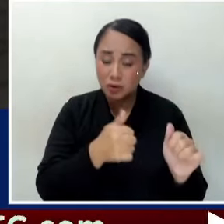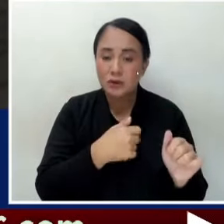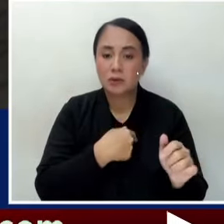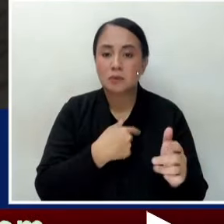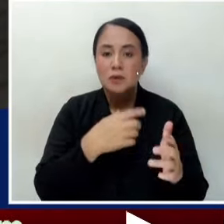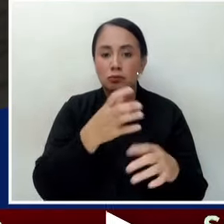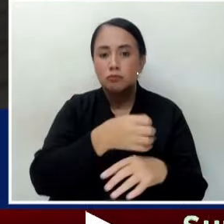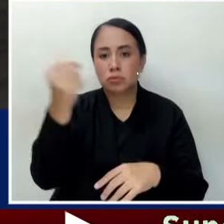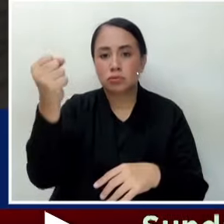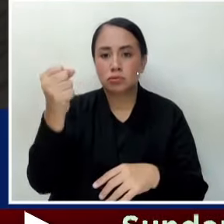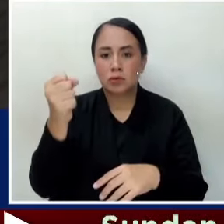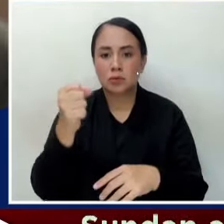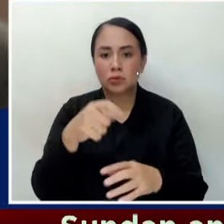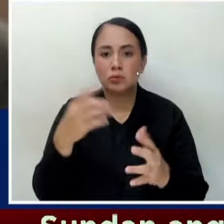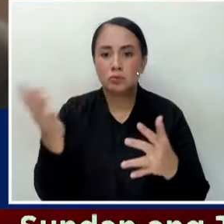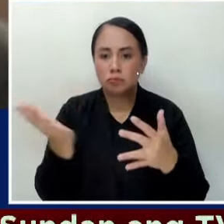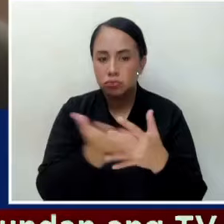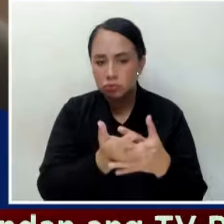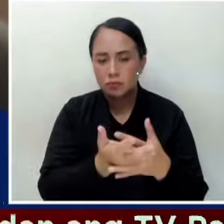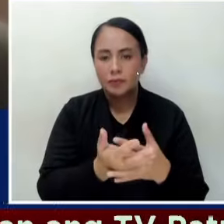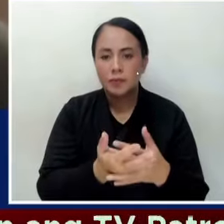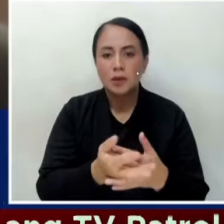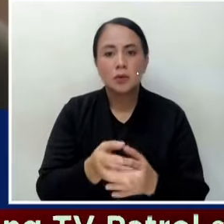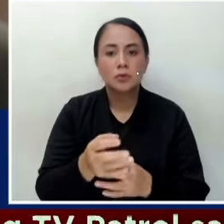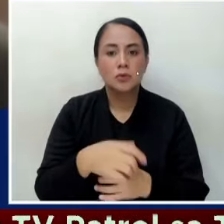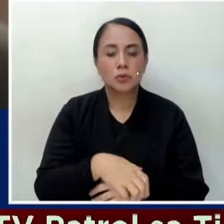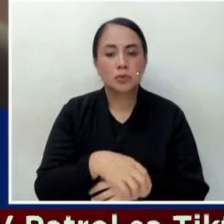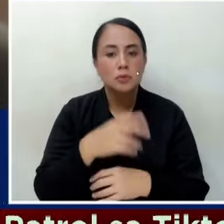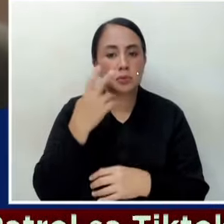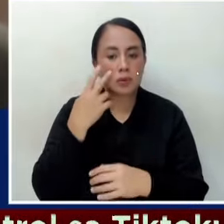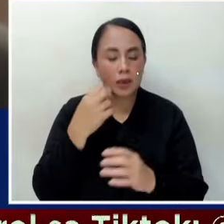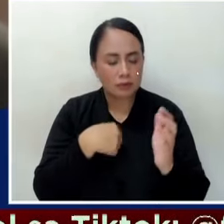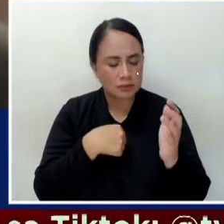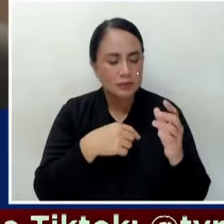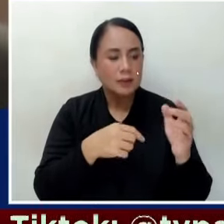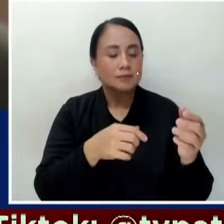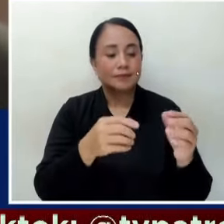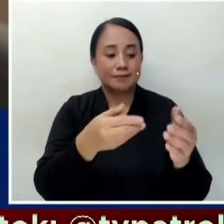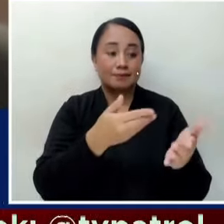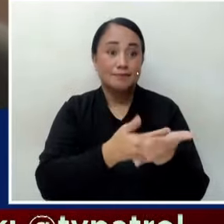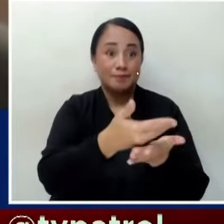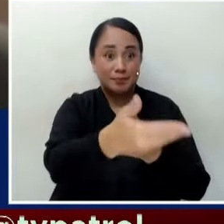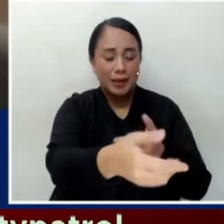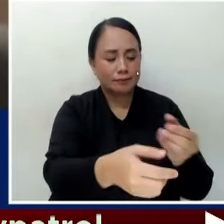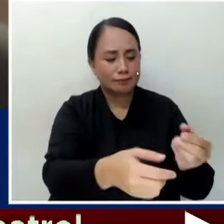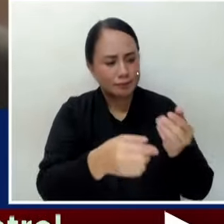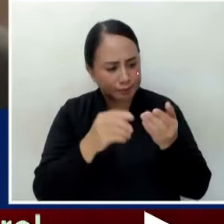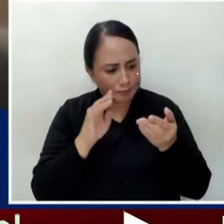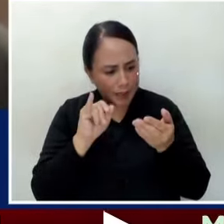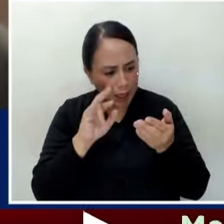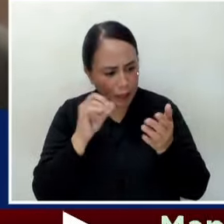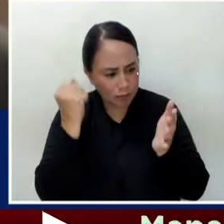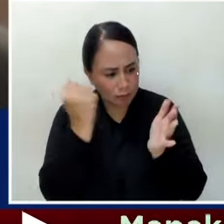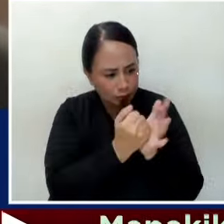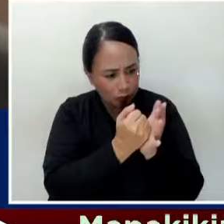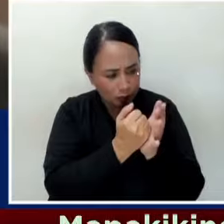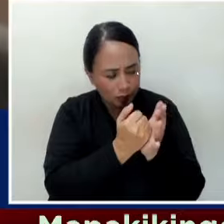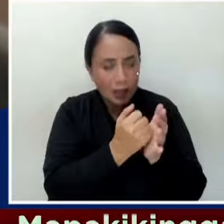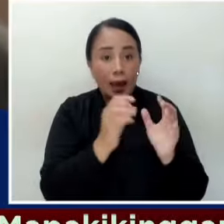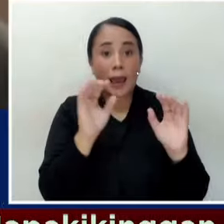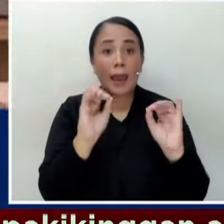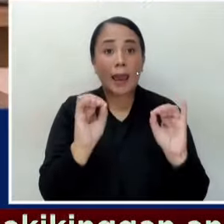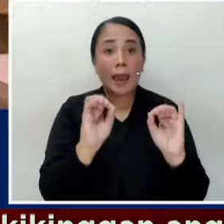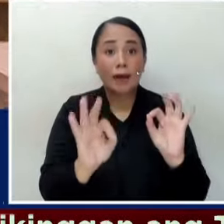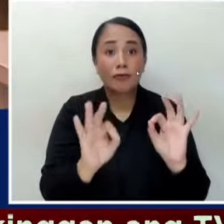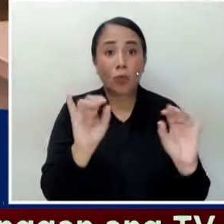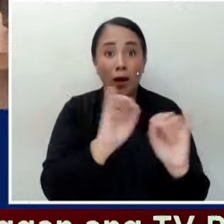i-confiscate din namin yan at makakasuhan pa. Titingnan lang nila kung may stamp yung vape product na to. Kung walang stamp yan, automatic hindi bayad ang buwis